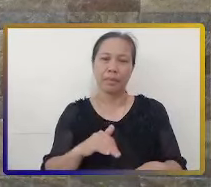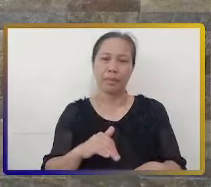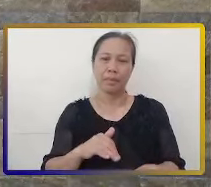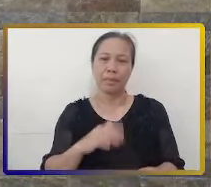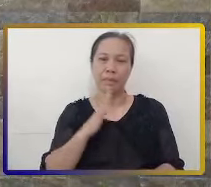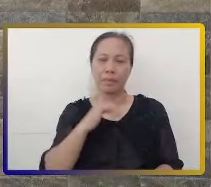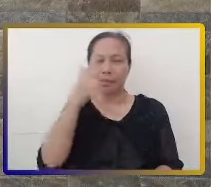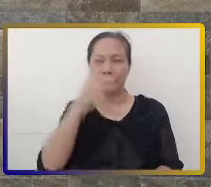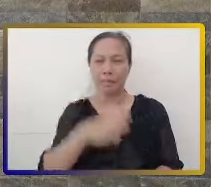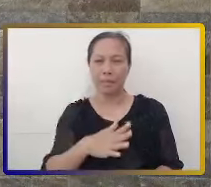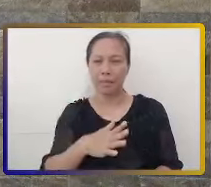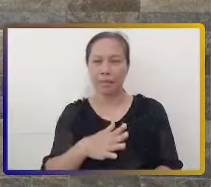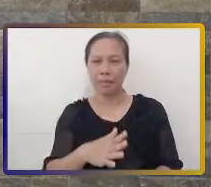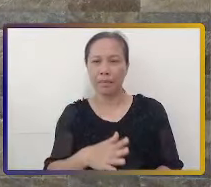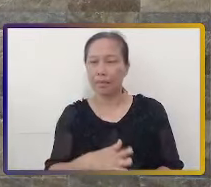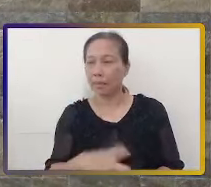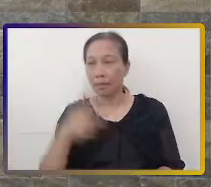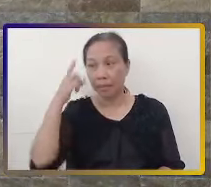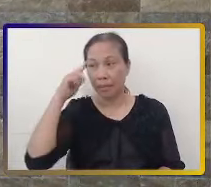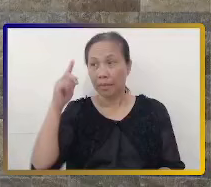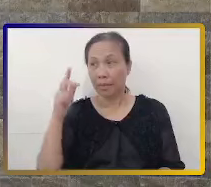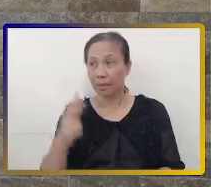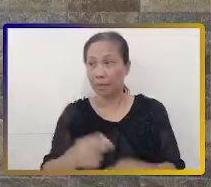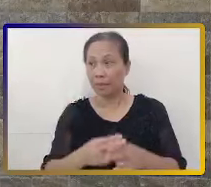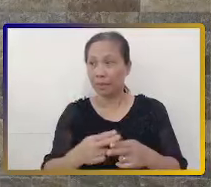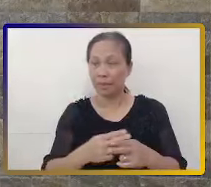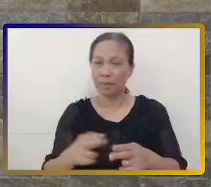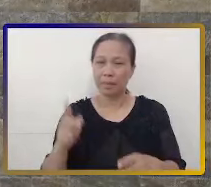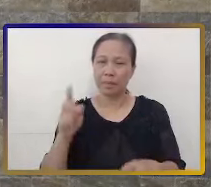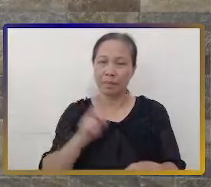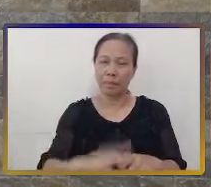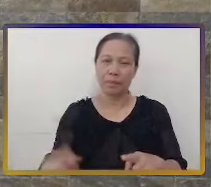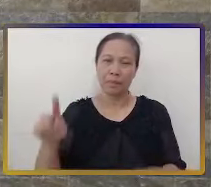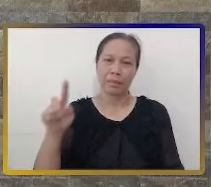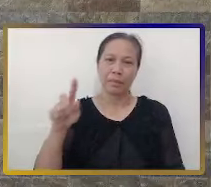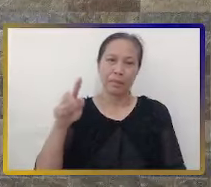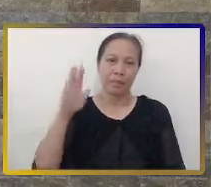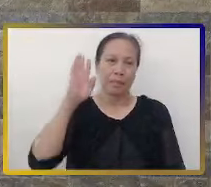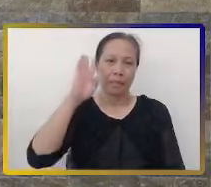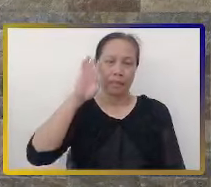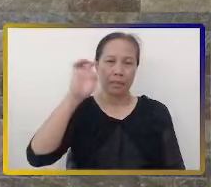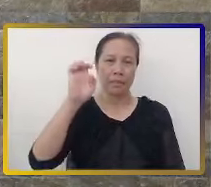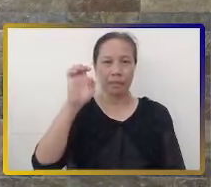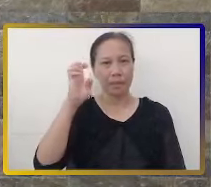he Stop it because he realiz that God supply is